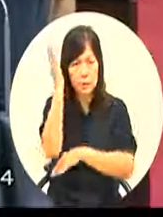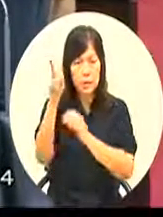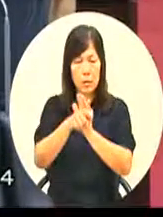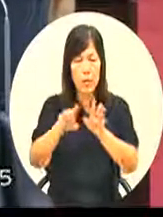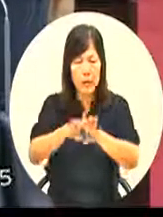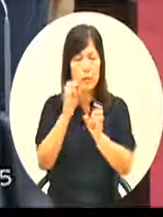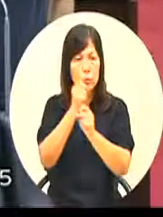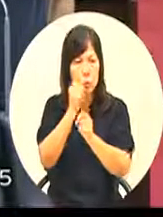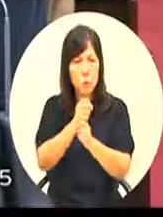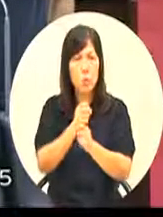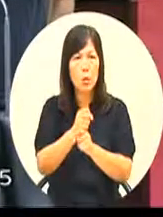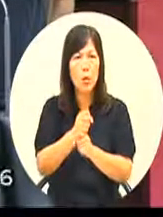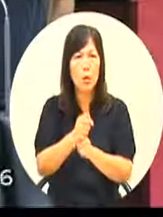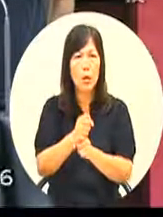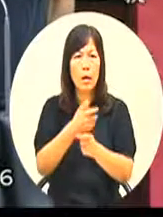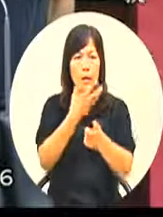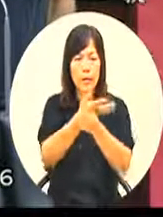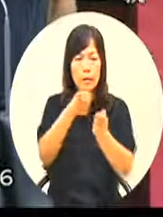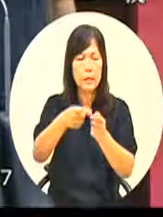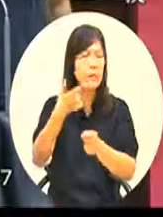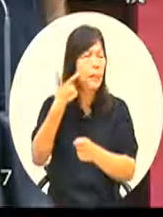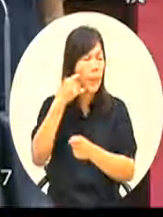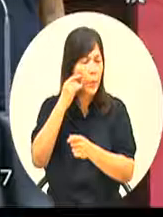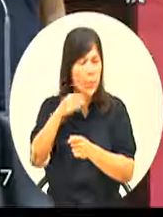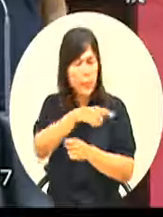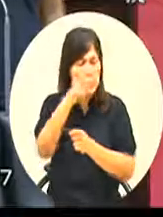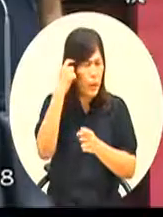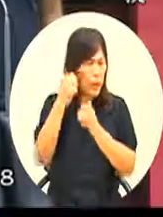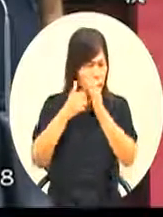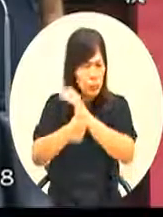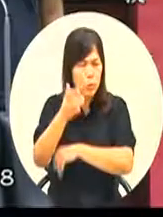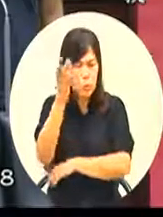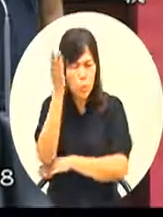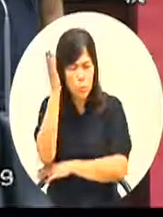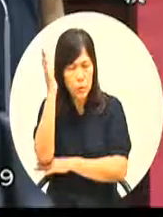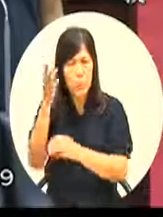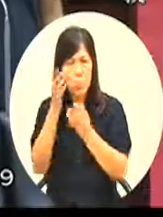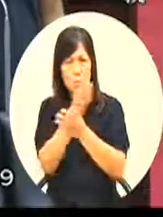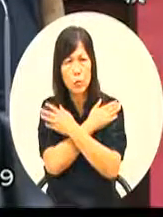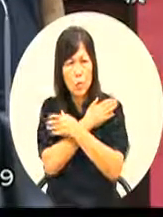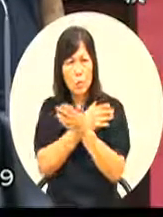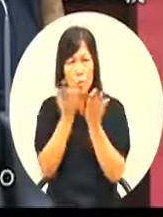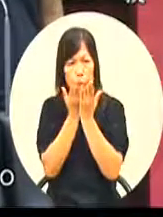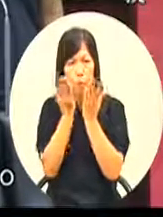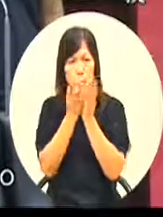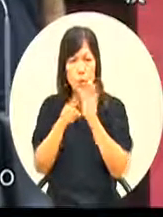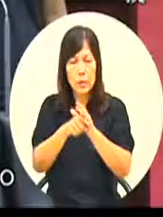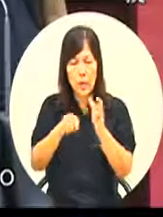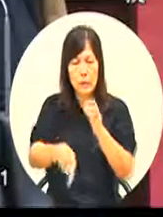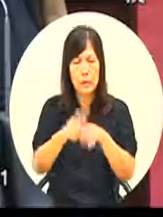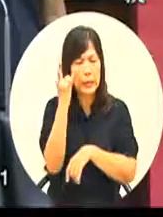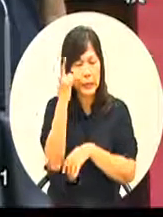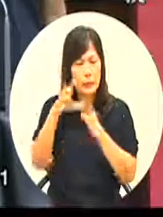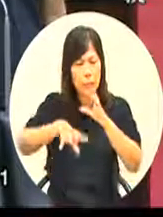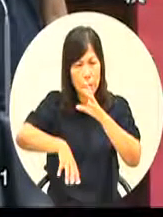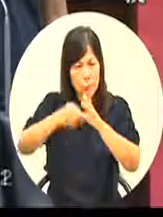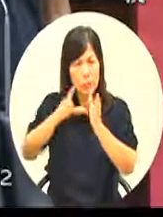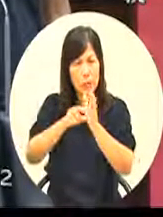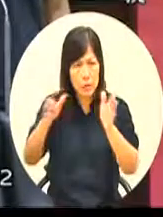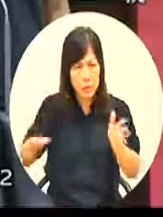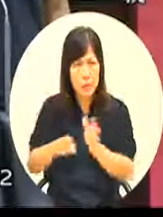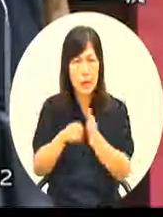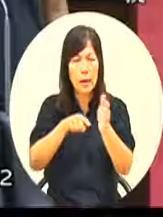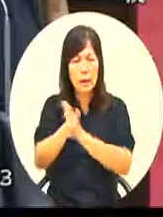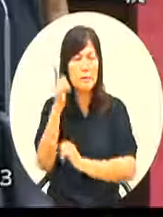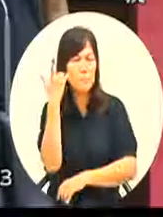实施，不要让这些家长为了要进入公立幼儿园啊，在那一段抽签的时间吼，都可以一直